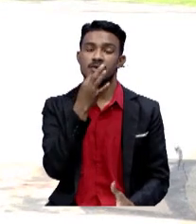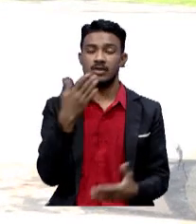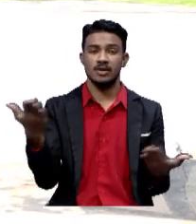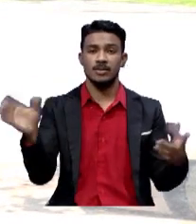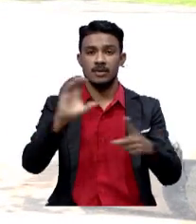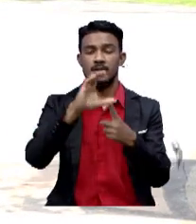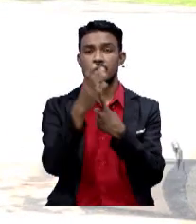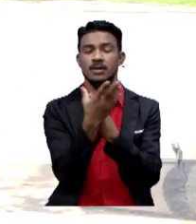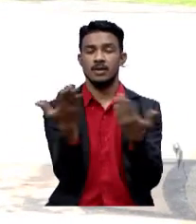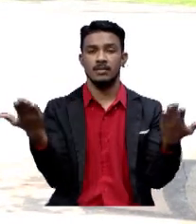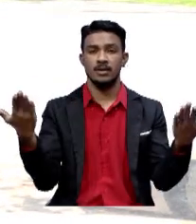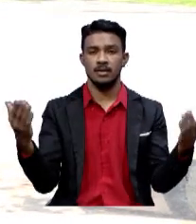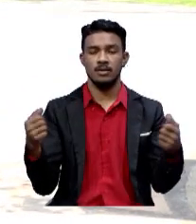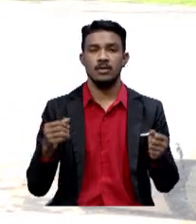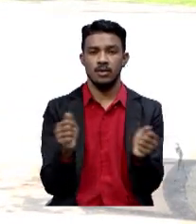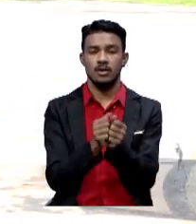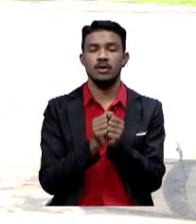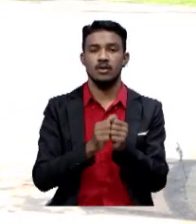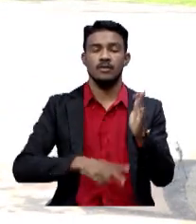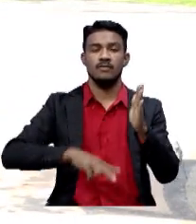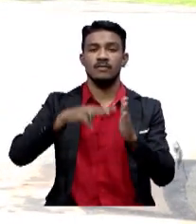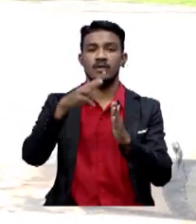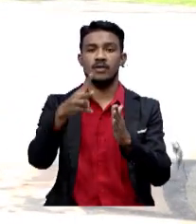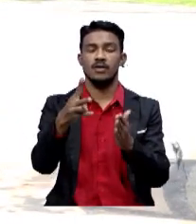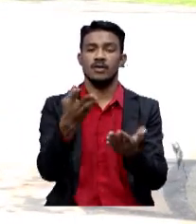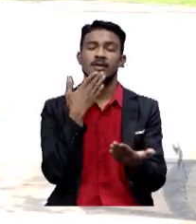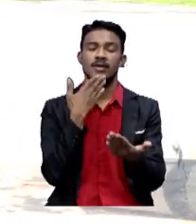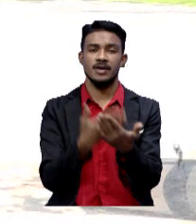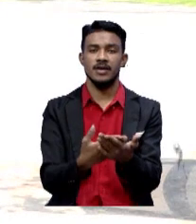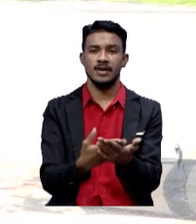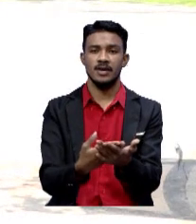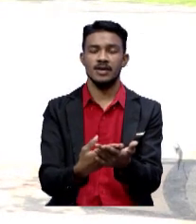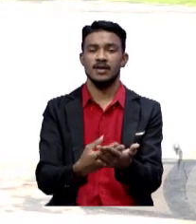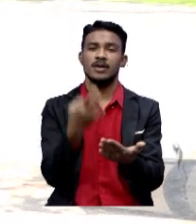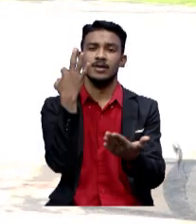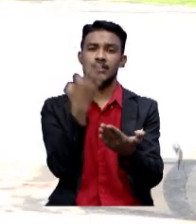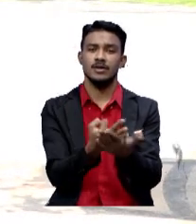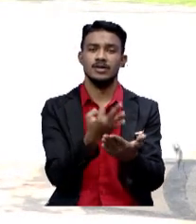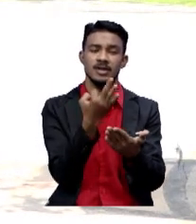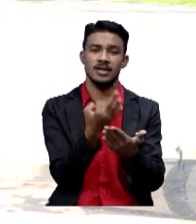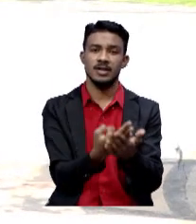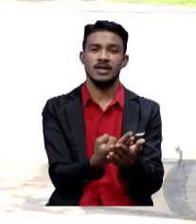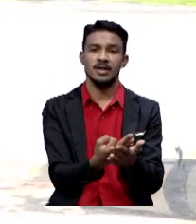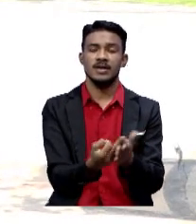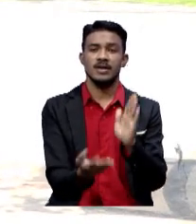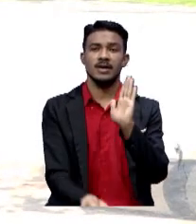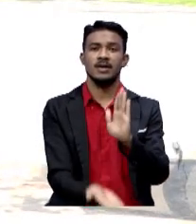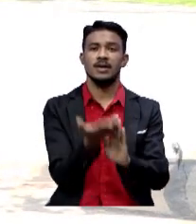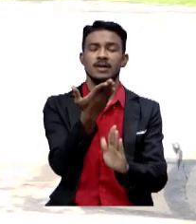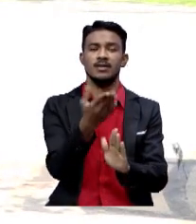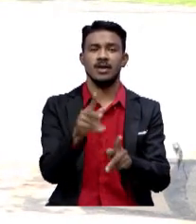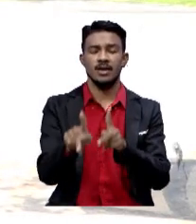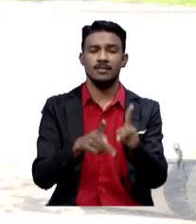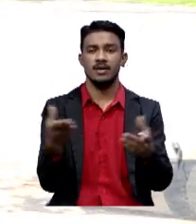produto lokal ne be ho valor nutriente diak ne ni foli ne karu hotu populasan sir ne be kibit la iha